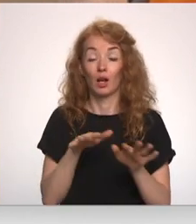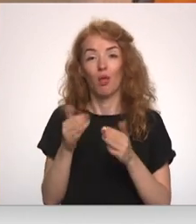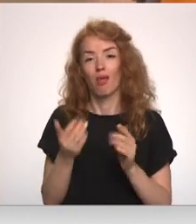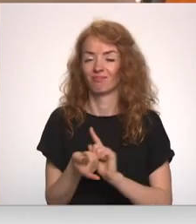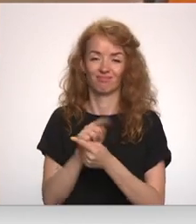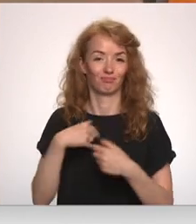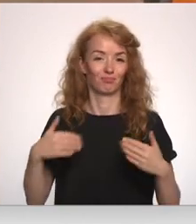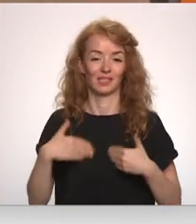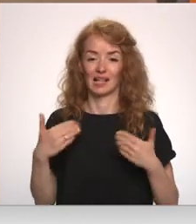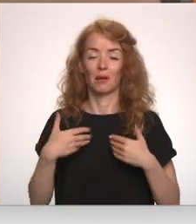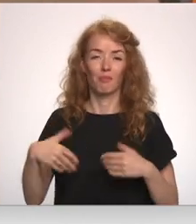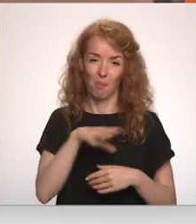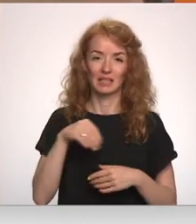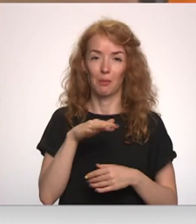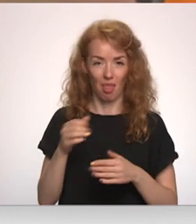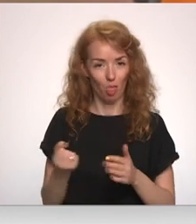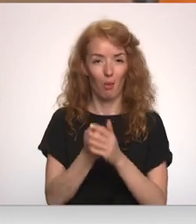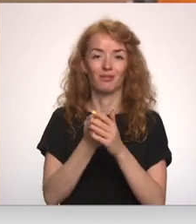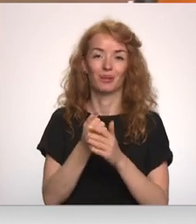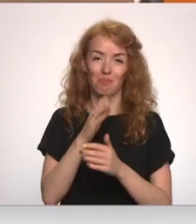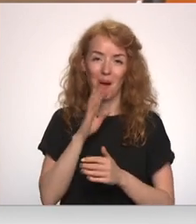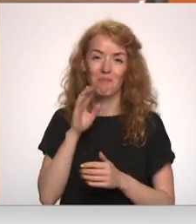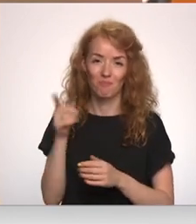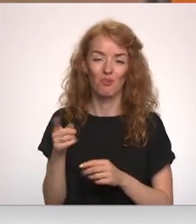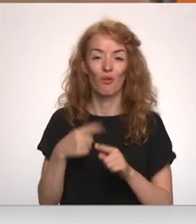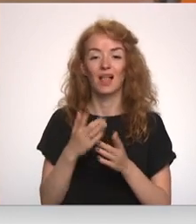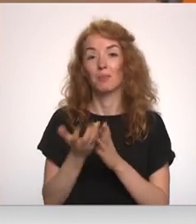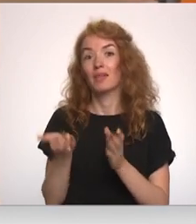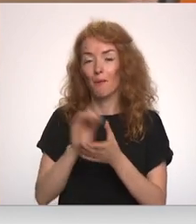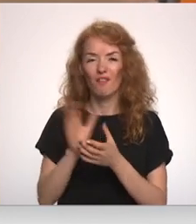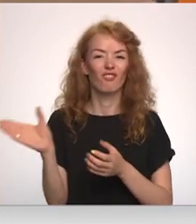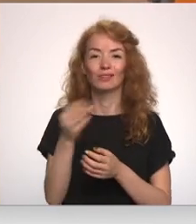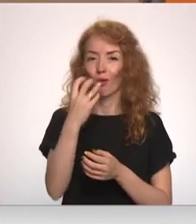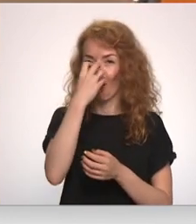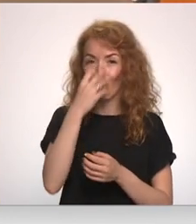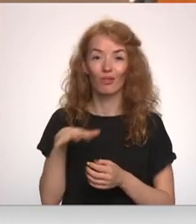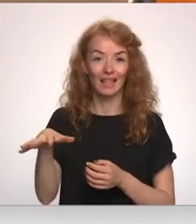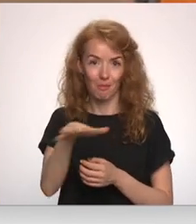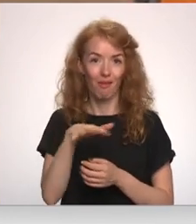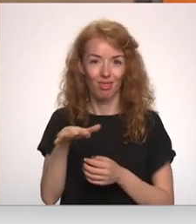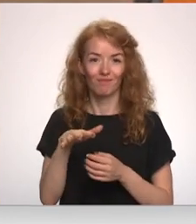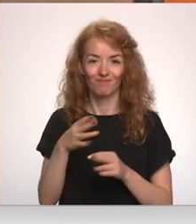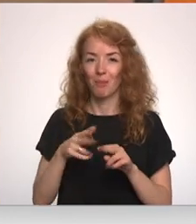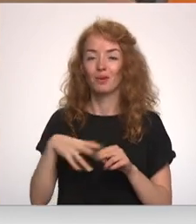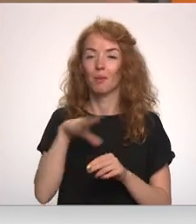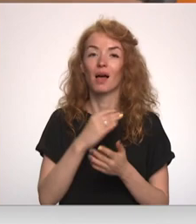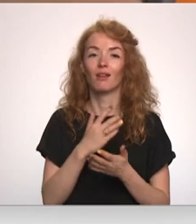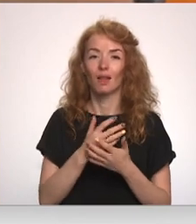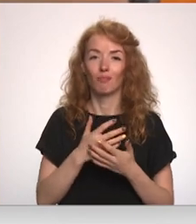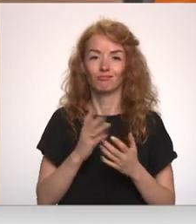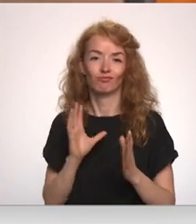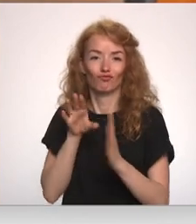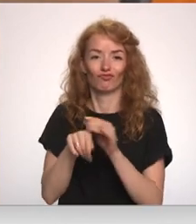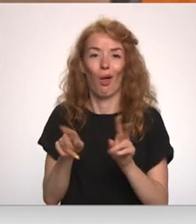prieku mēs to visu atbalstam. Un, esam iepazinuši visu klaunu ģimeni arī. Tā kā mēs esam laipni lūgti tajā